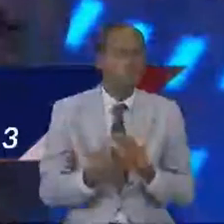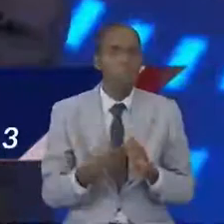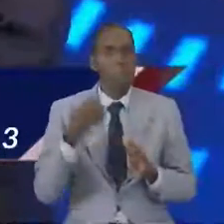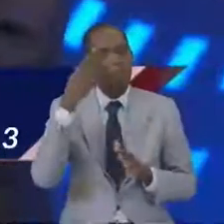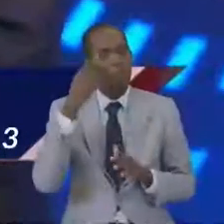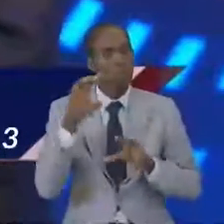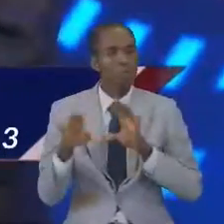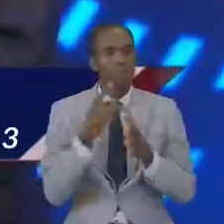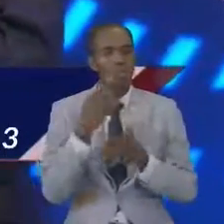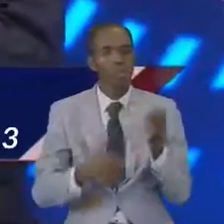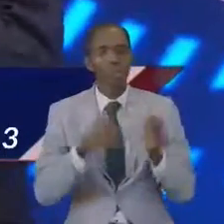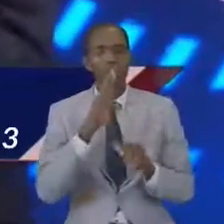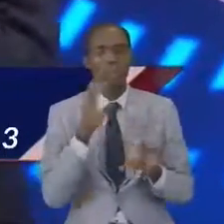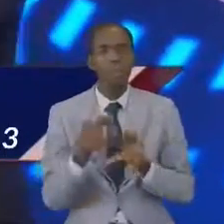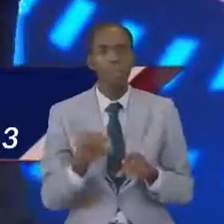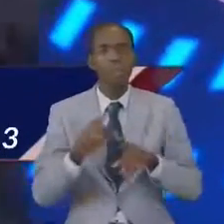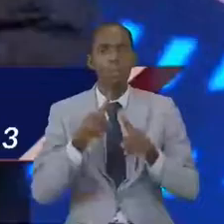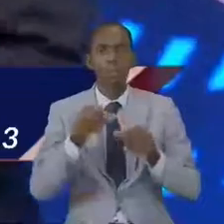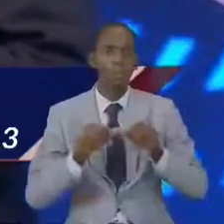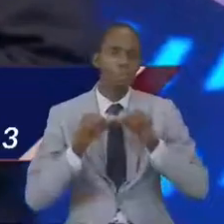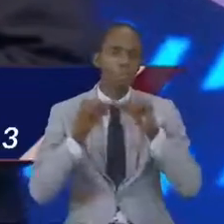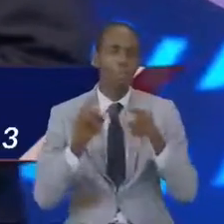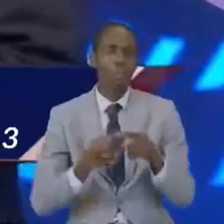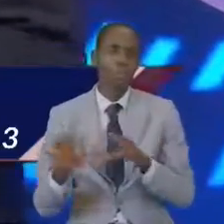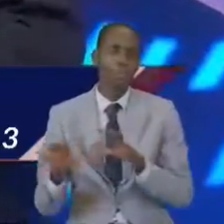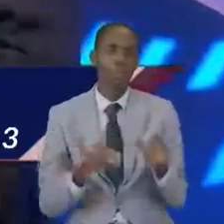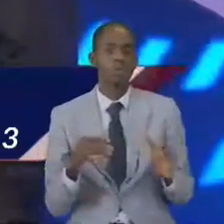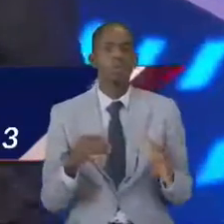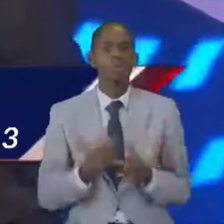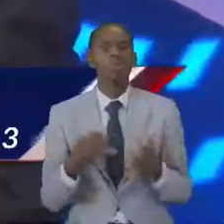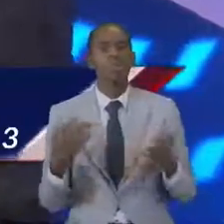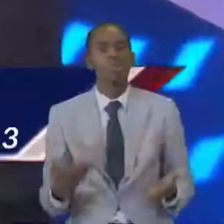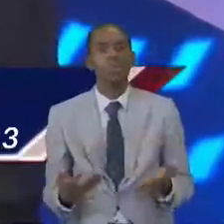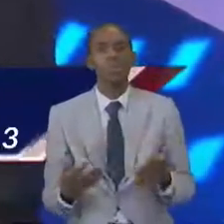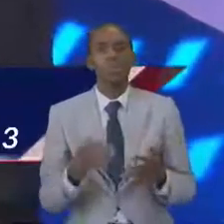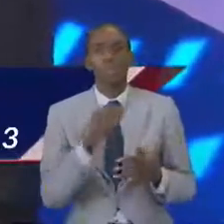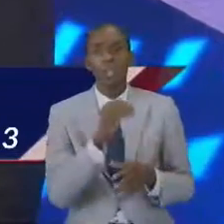compromettent votre objectif vous continuez à faire le bien c'est votre nature maintenant